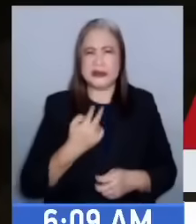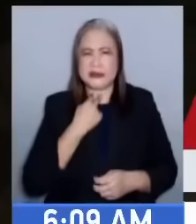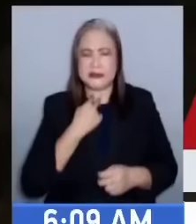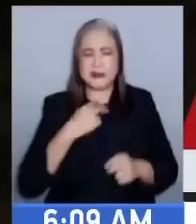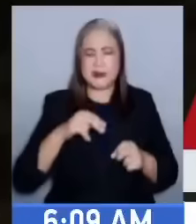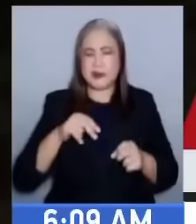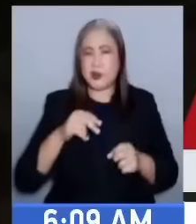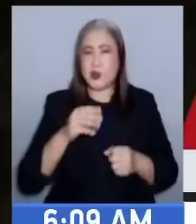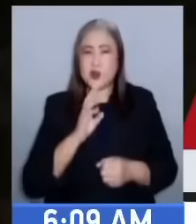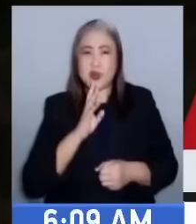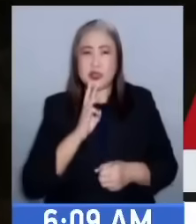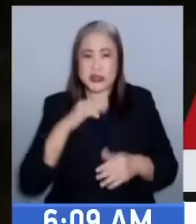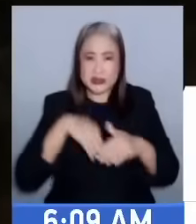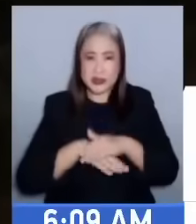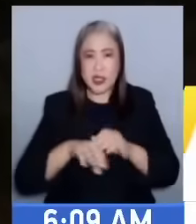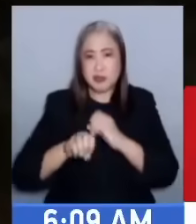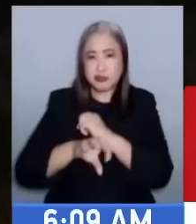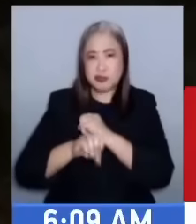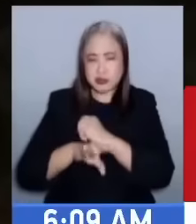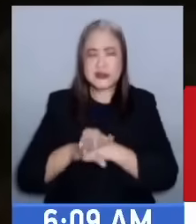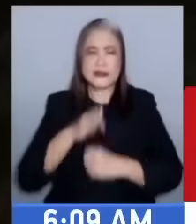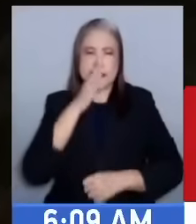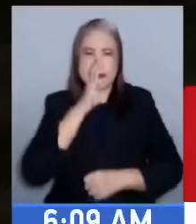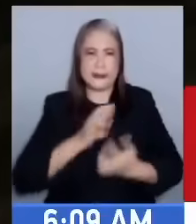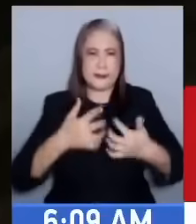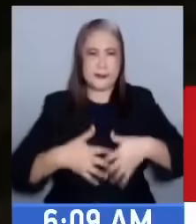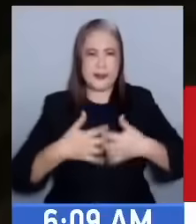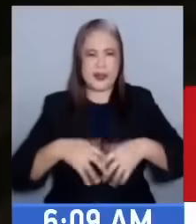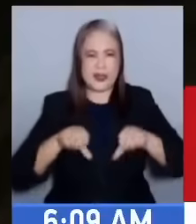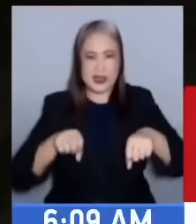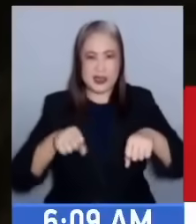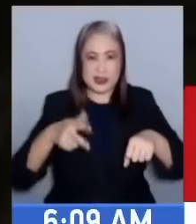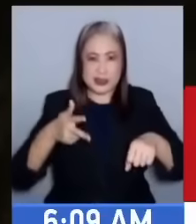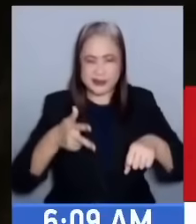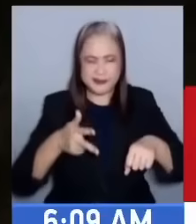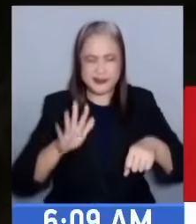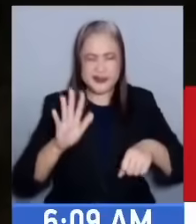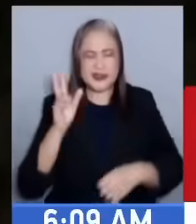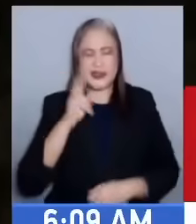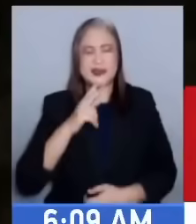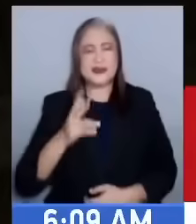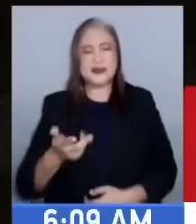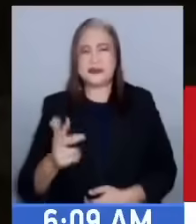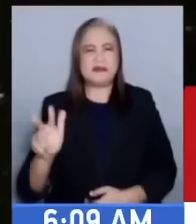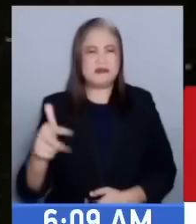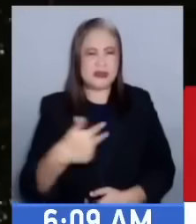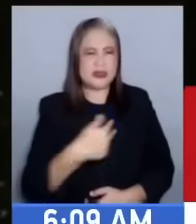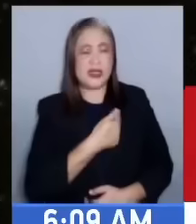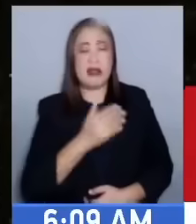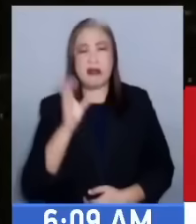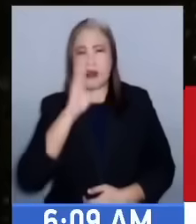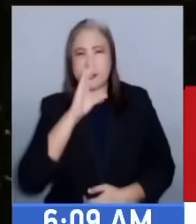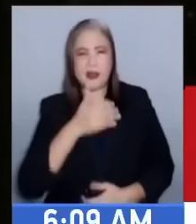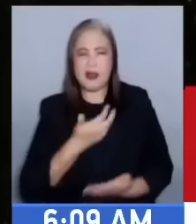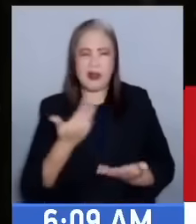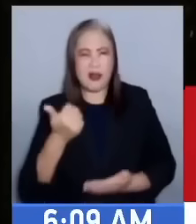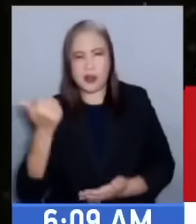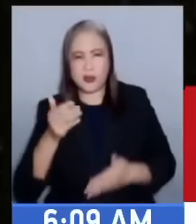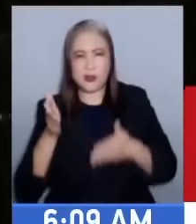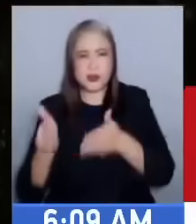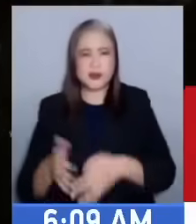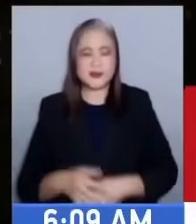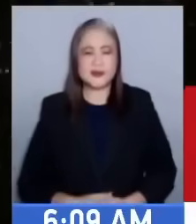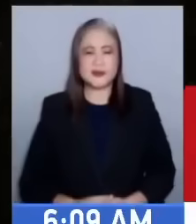masira to baka pag Pinilit ko yan Hanap na lang ako ng ano ng iikutan ko madaling araw na ng